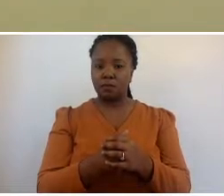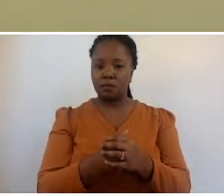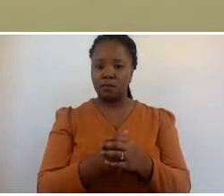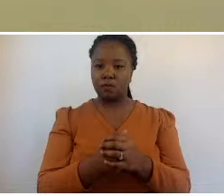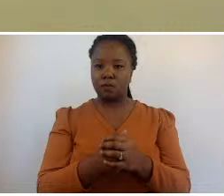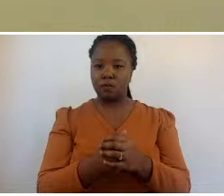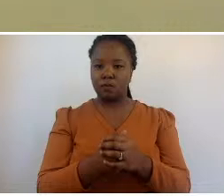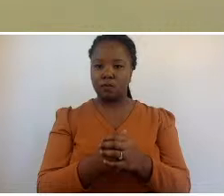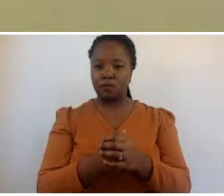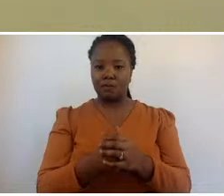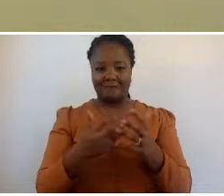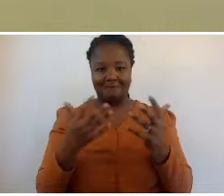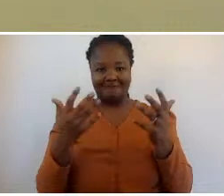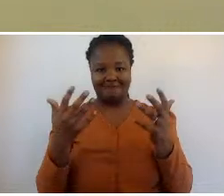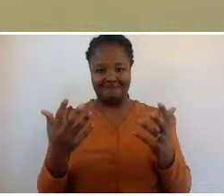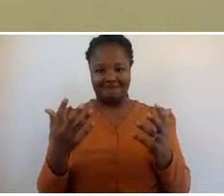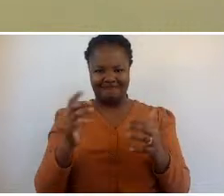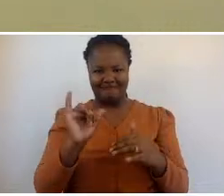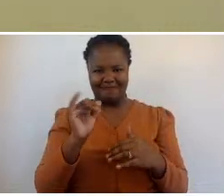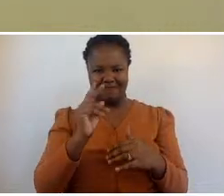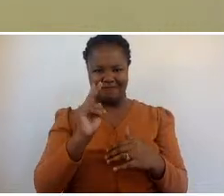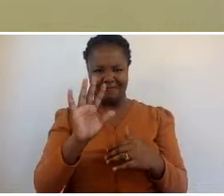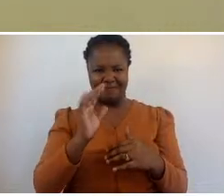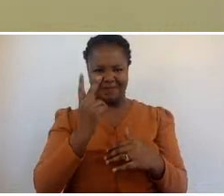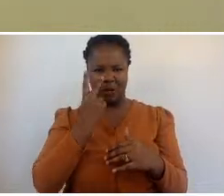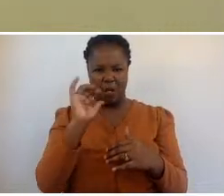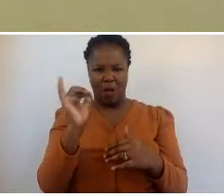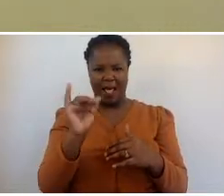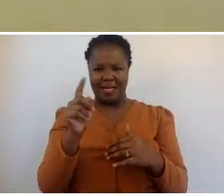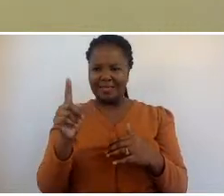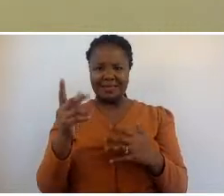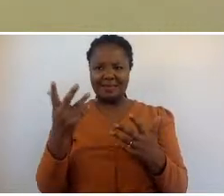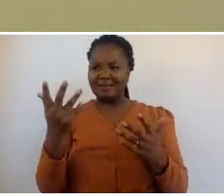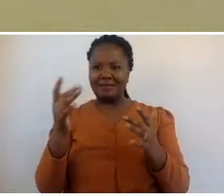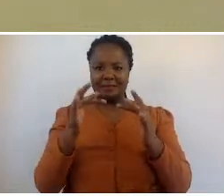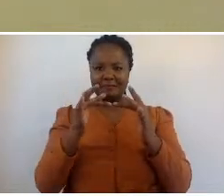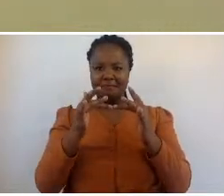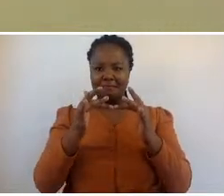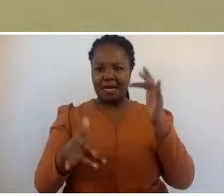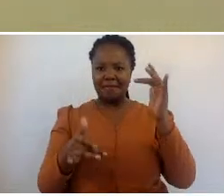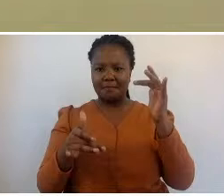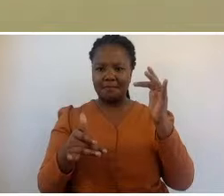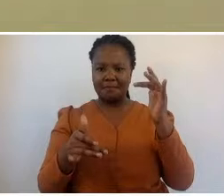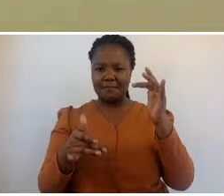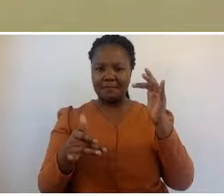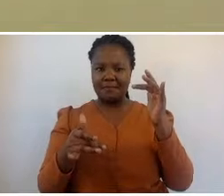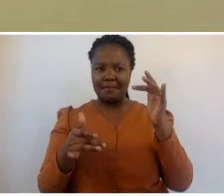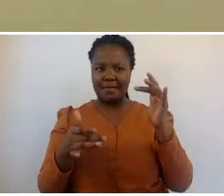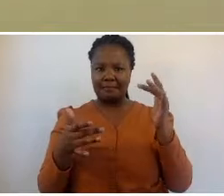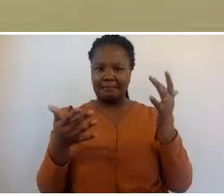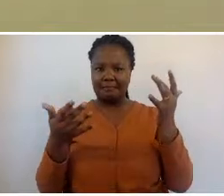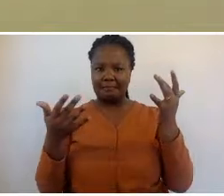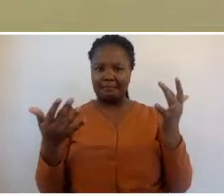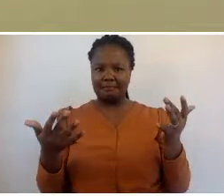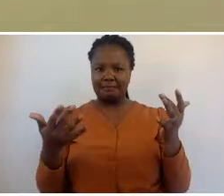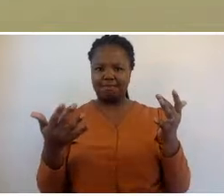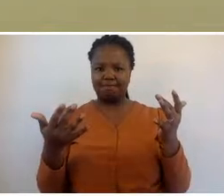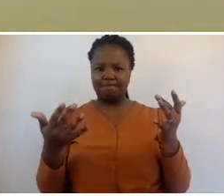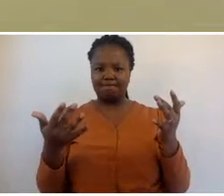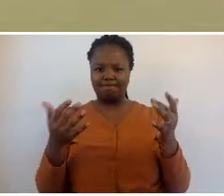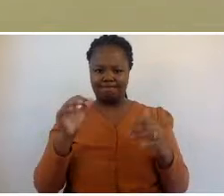retransmission a été coupée. Susan, nous n'avons plus en ligne Jobix. La communication a